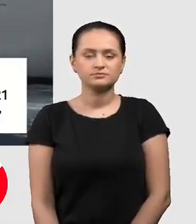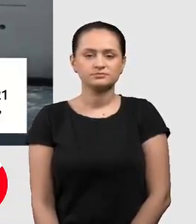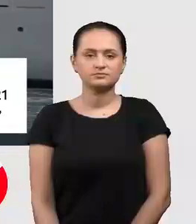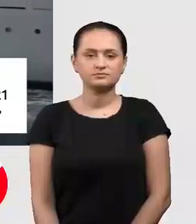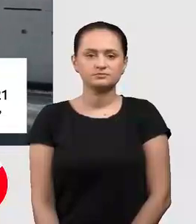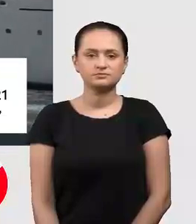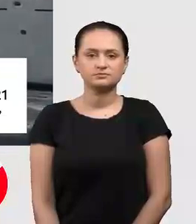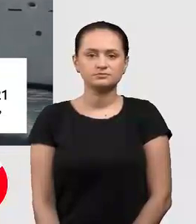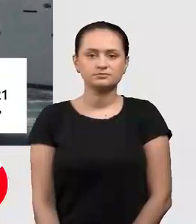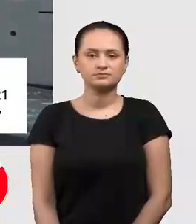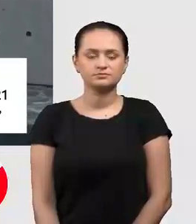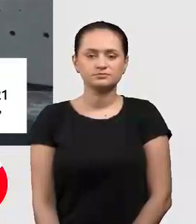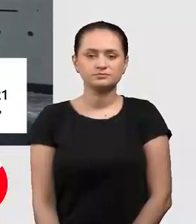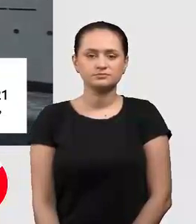de...